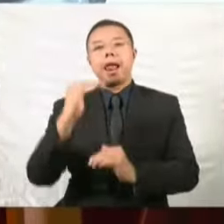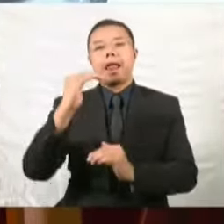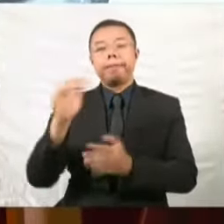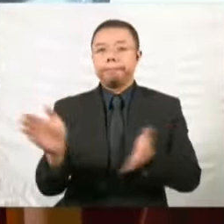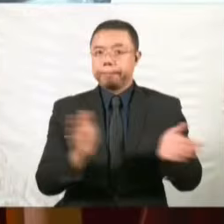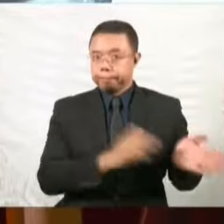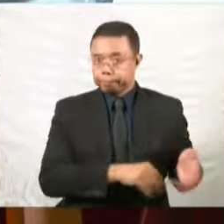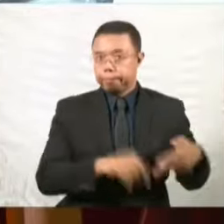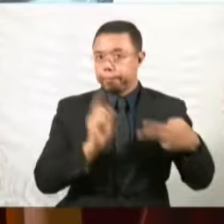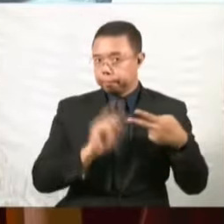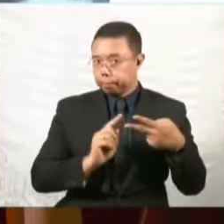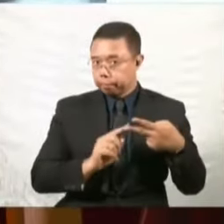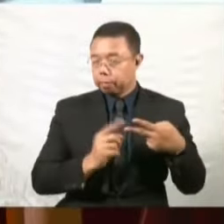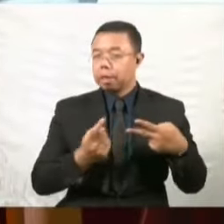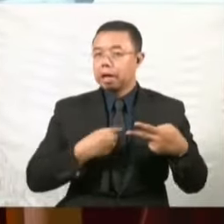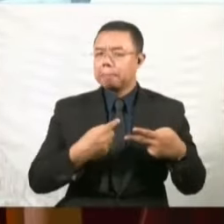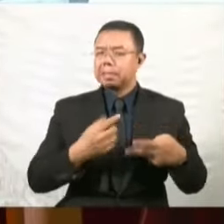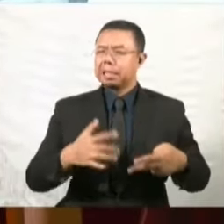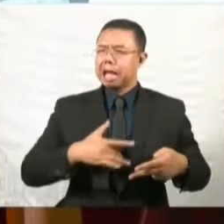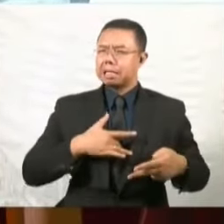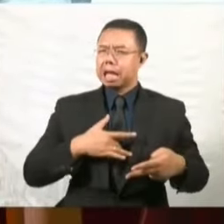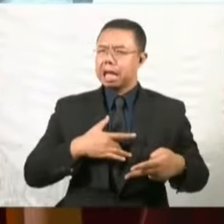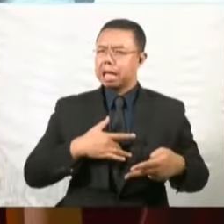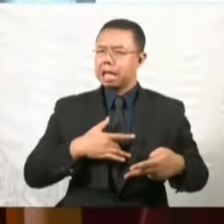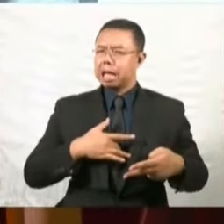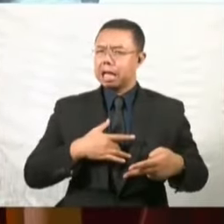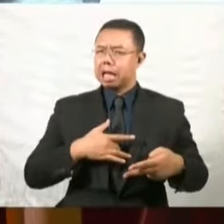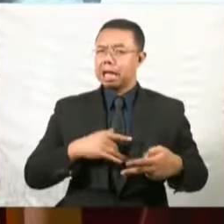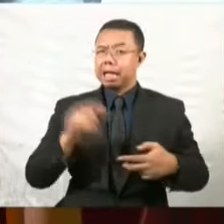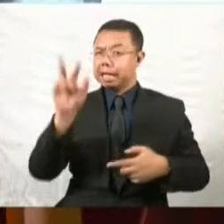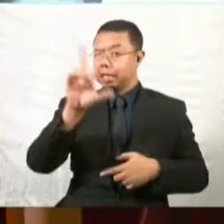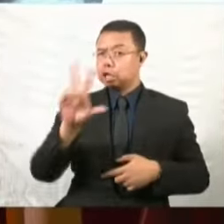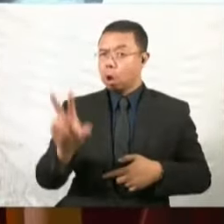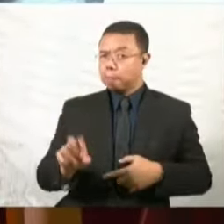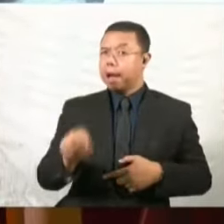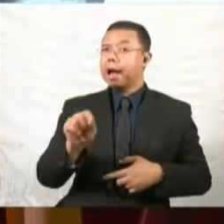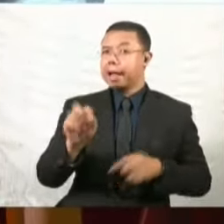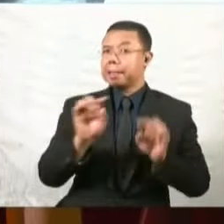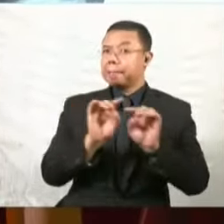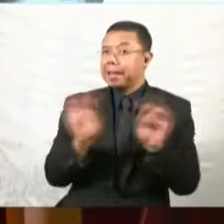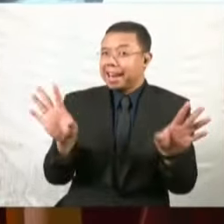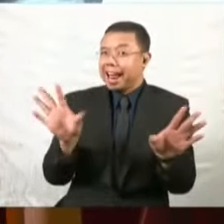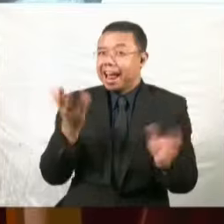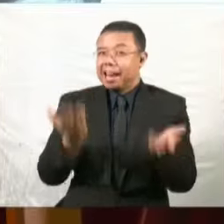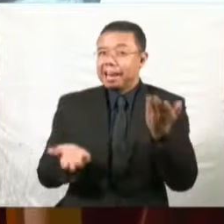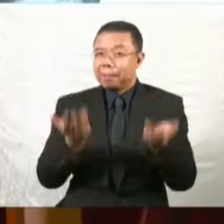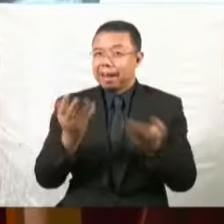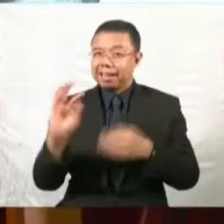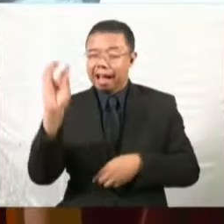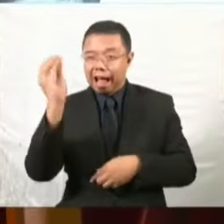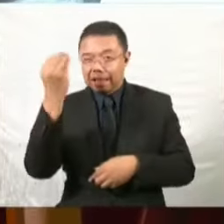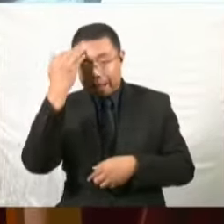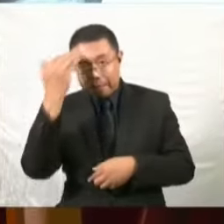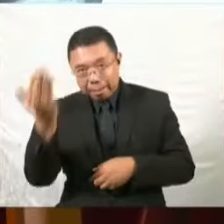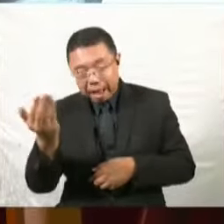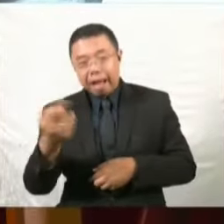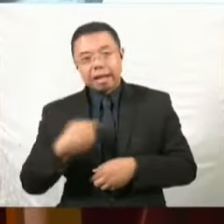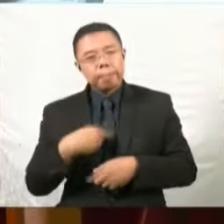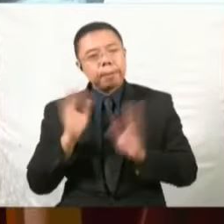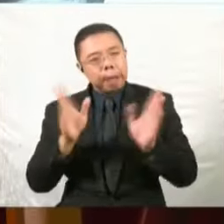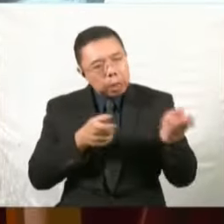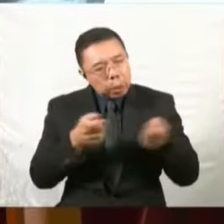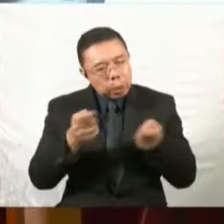yang kedua Kami merasa bahwa Jawa Barat memang berbeda dengan Jakarta Kami banyak